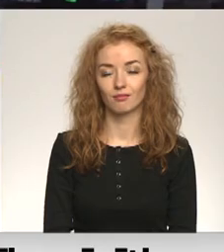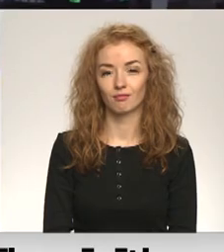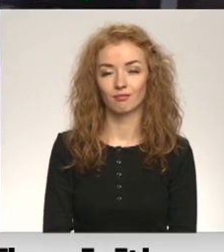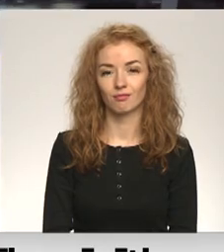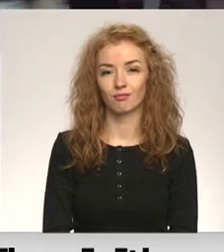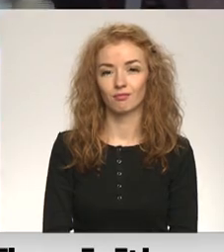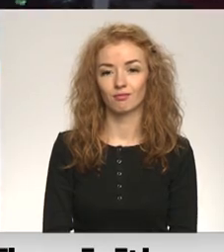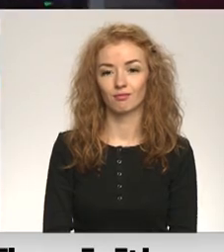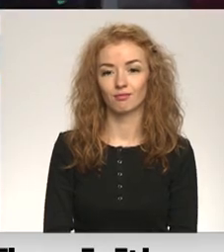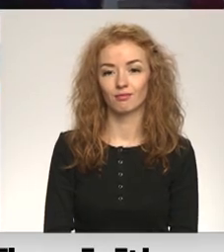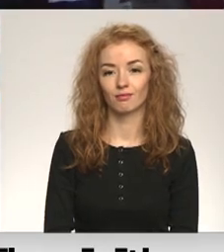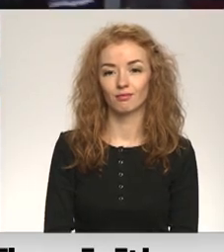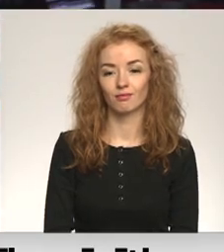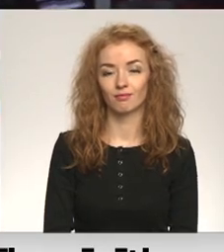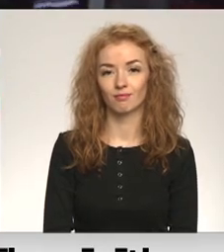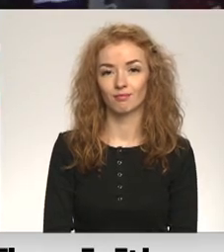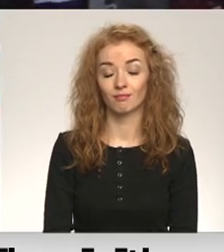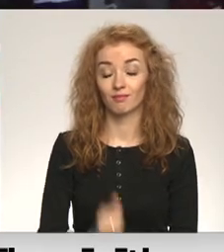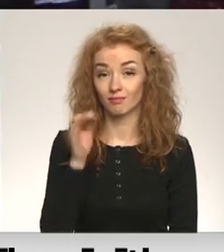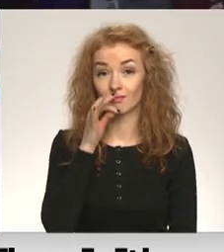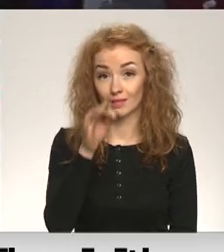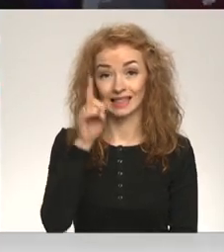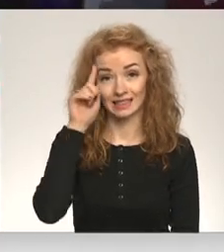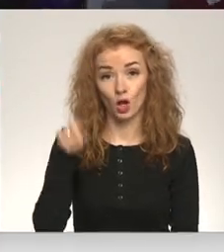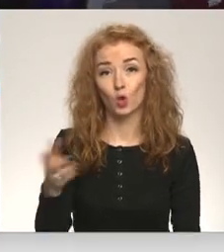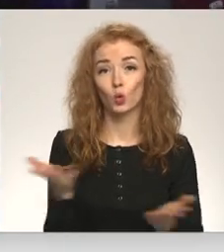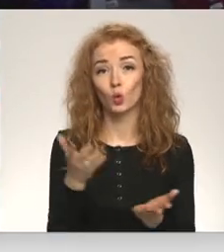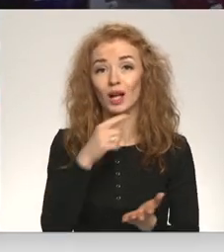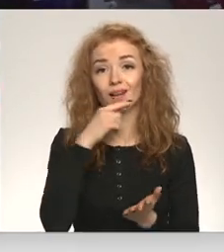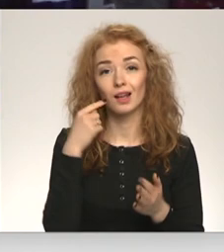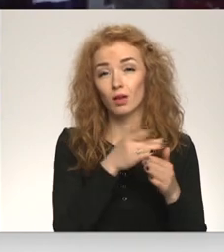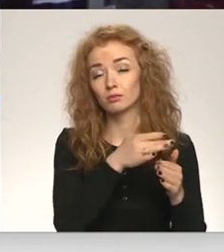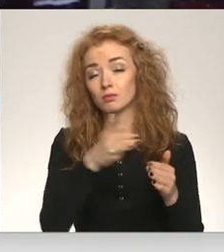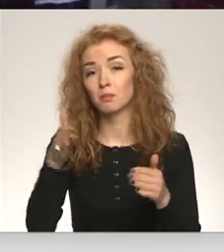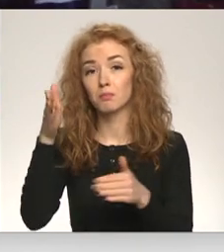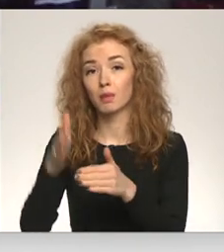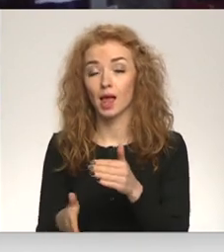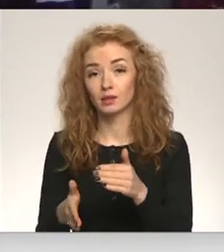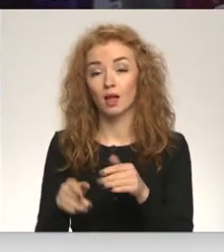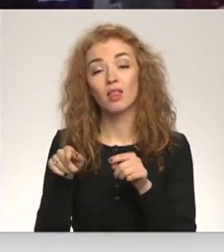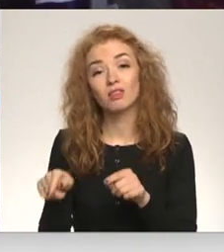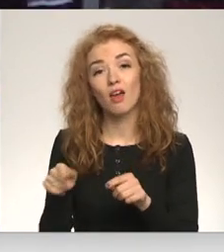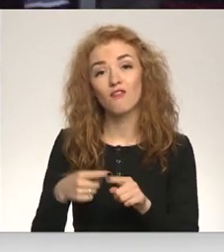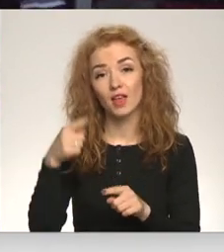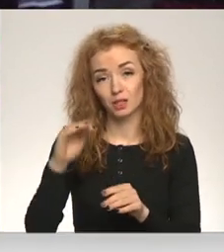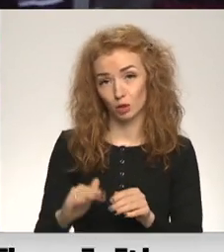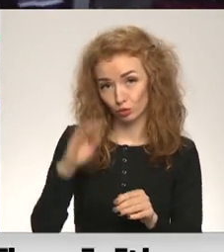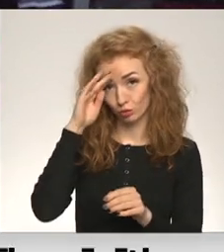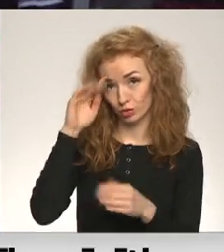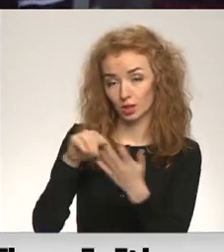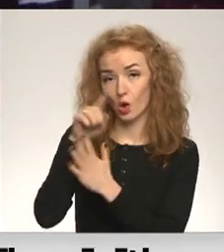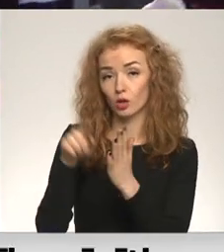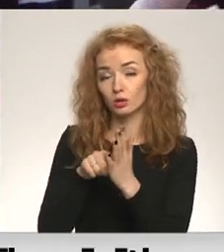Знаете, где Россия заканчивается, да? Vai zināt, kur beidzas Krievija? Tāreiz prasīja puisītis Putinam, kur beidzas